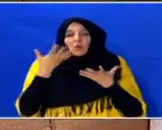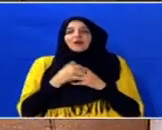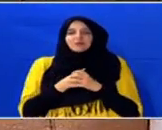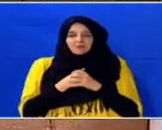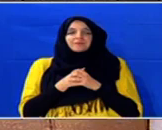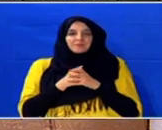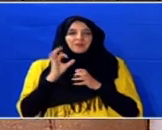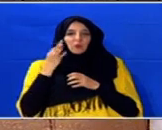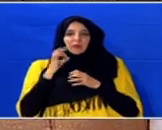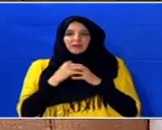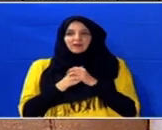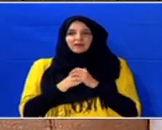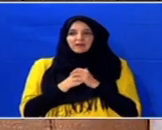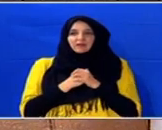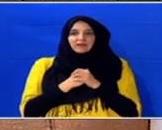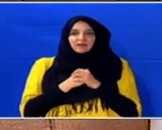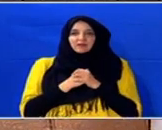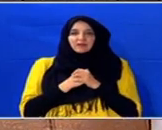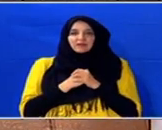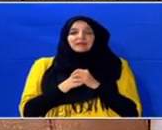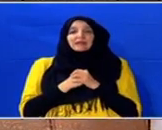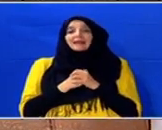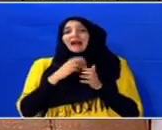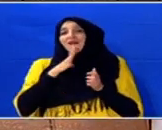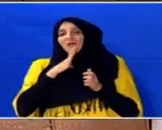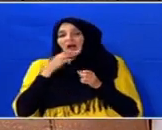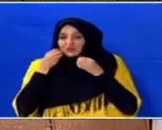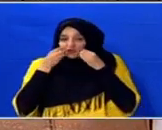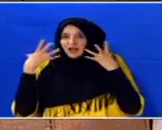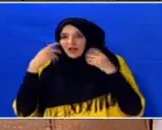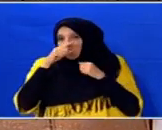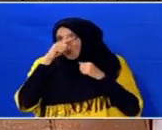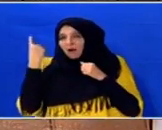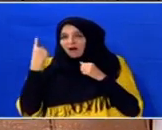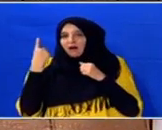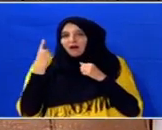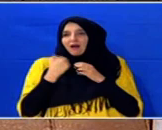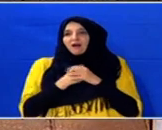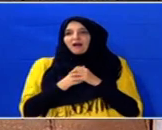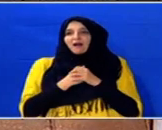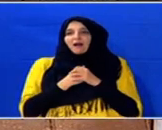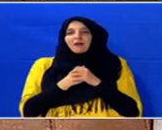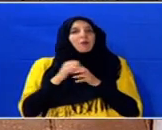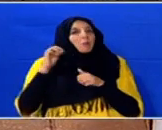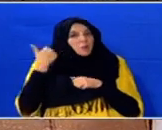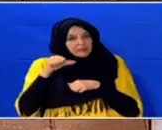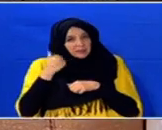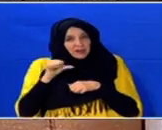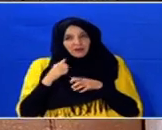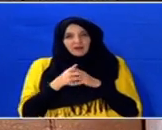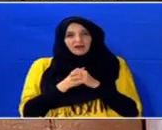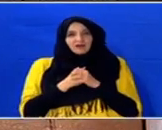أمل، حكم اقتناء هذه الحيوانات الأليفة هو الجواز.